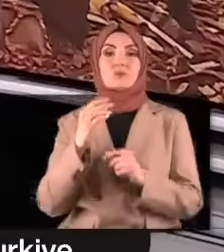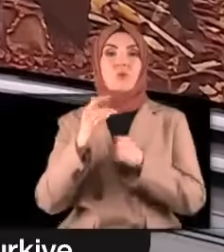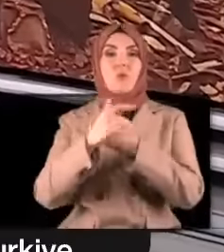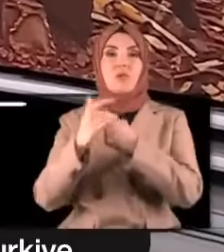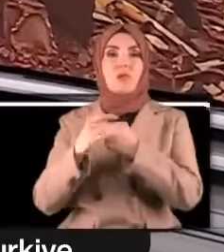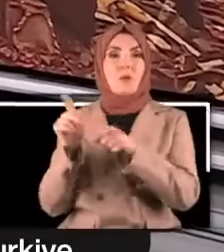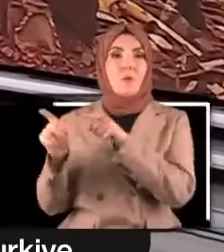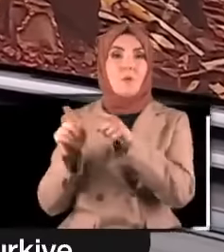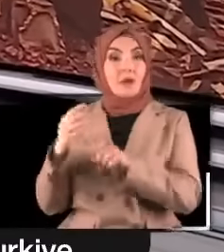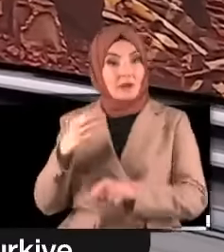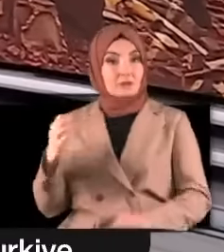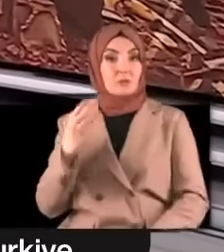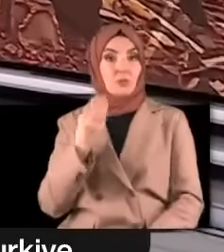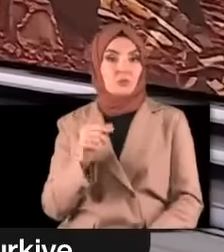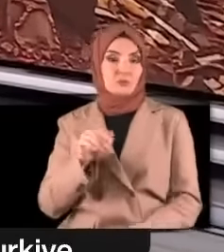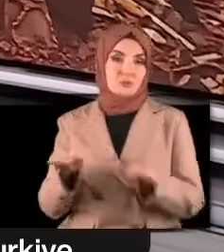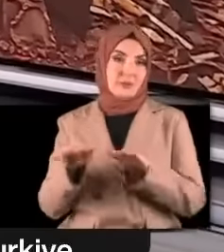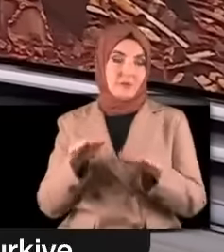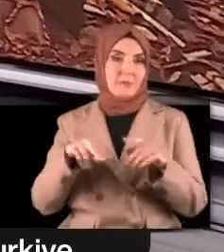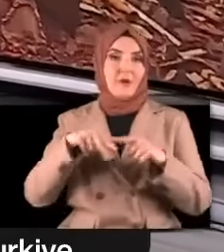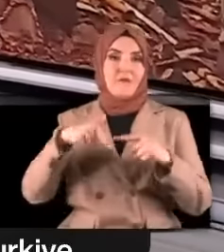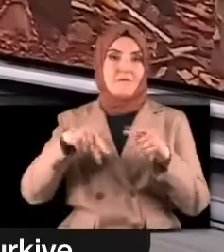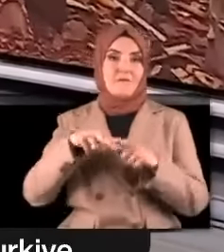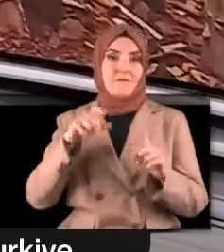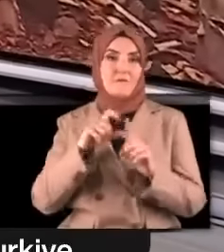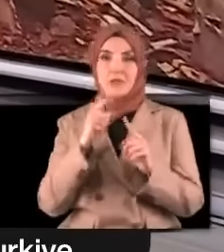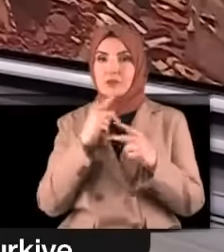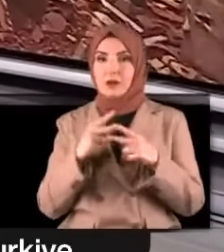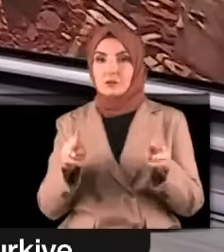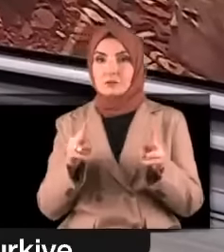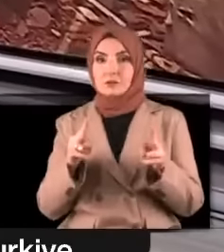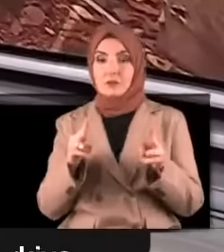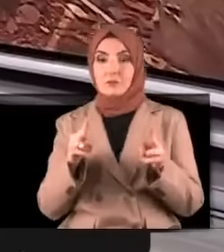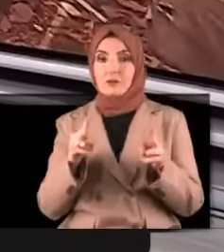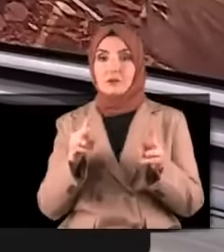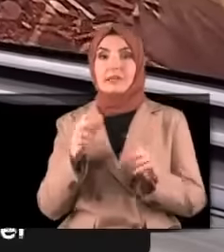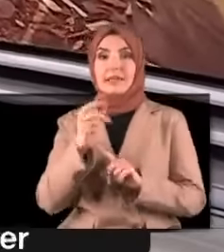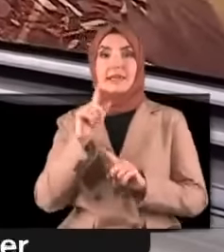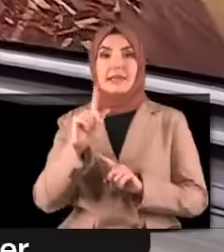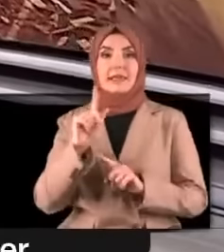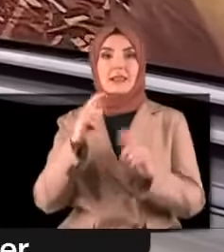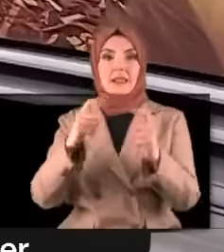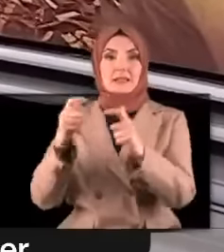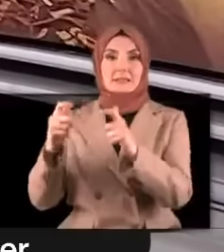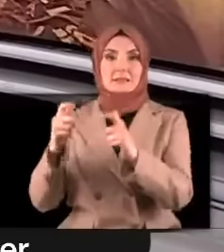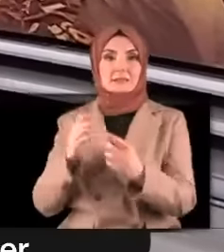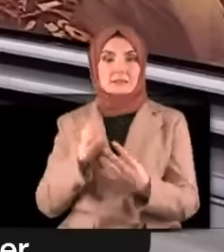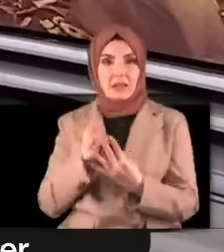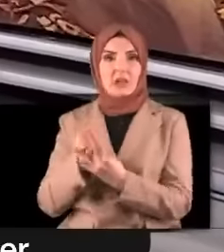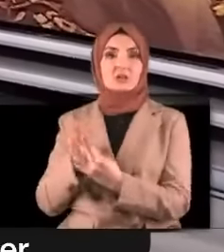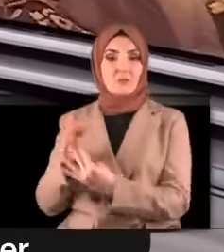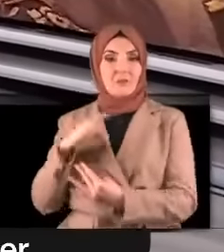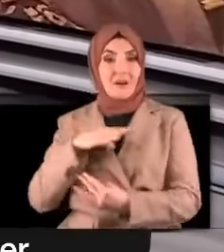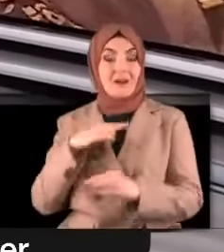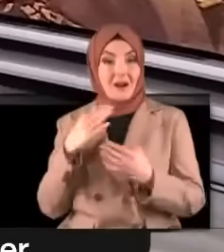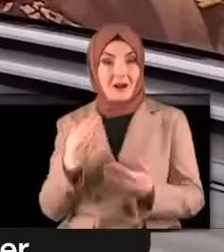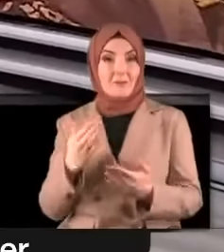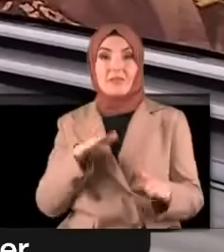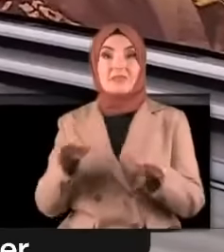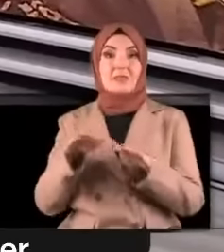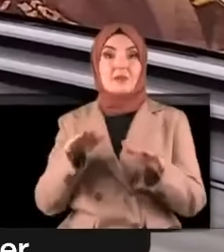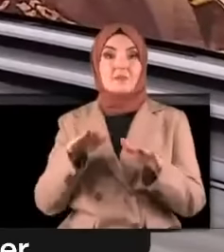bu. AFAD'dan gelen açıklama şu: bütün illere ulaşıldı ancak deprem çok büyük olduğundan, geniş alana yayıldığından her noktaya